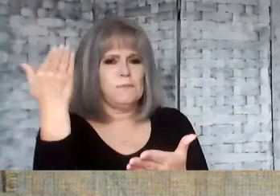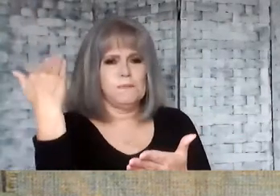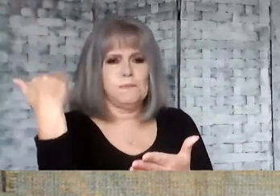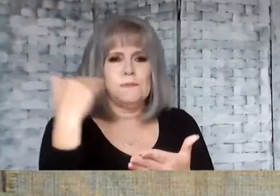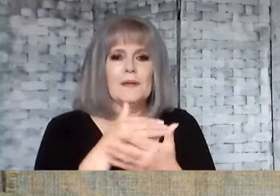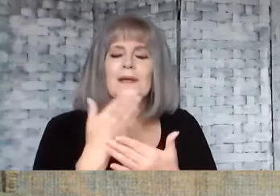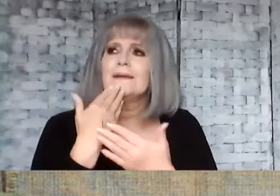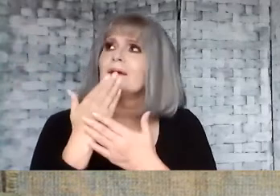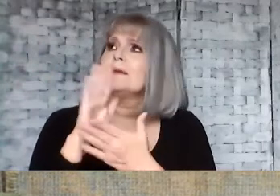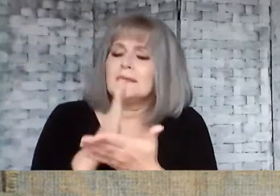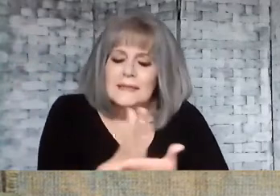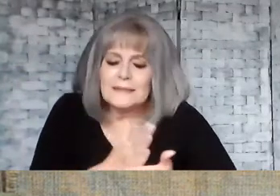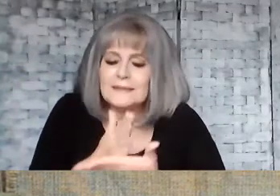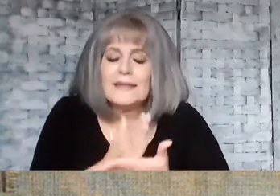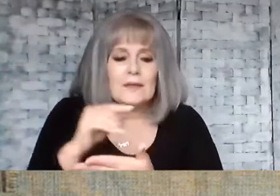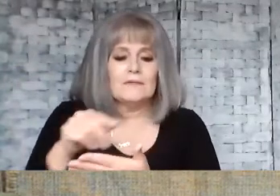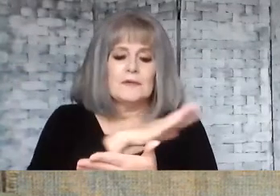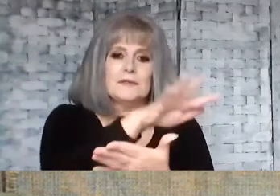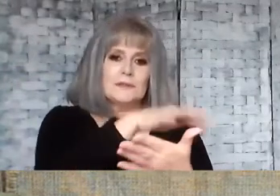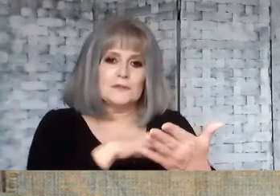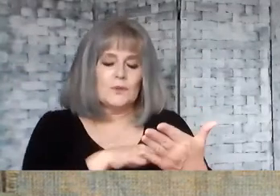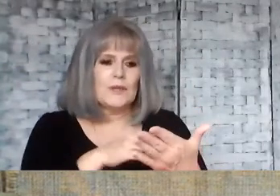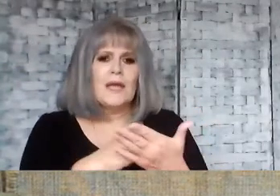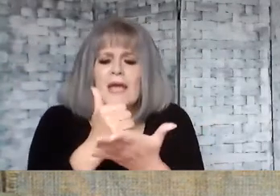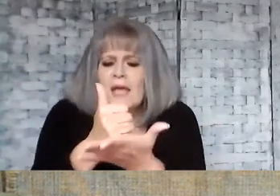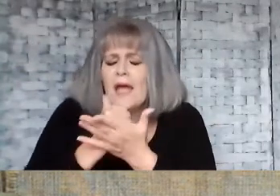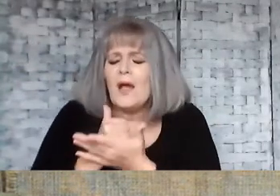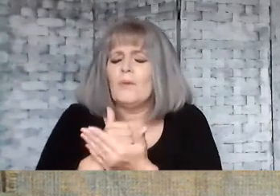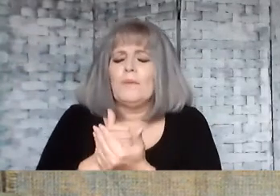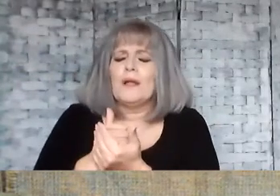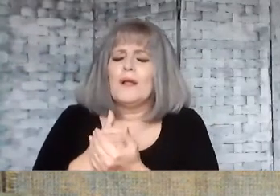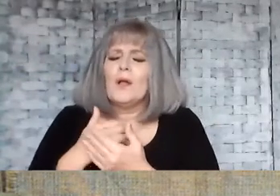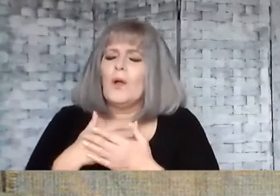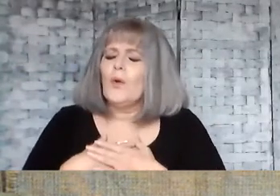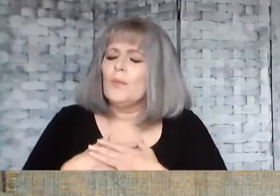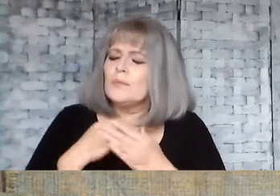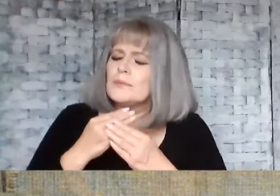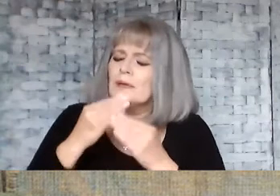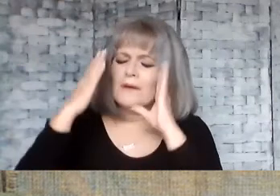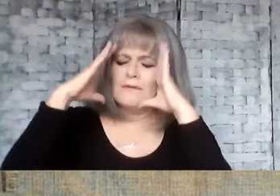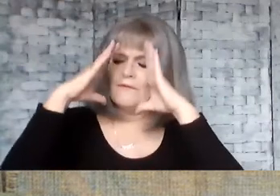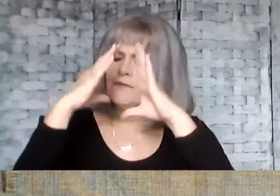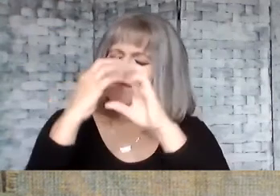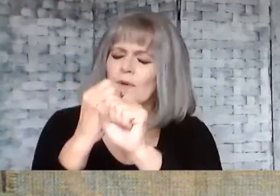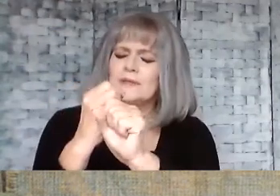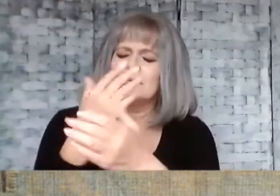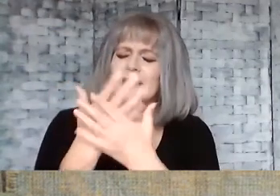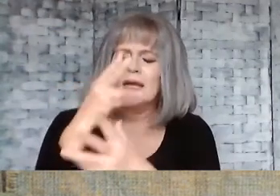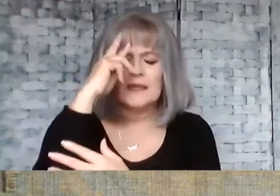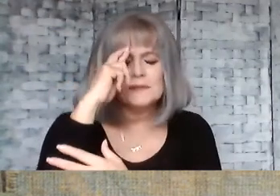Here, dat u ons deel maak van die story. En help ons om met groter toewijding en ja, met die rechte